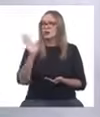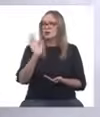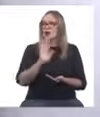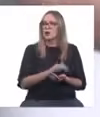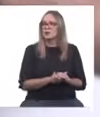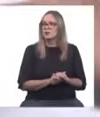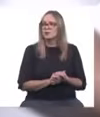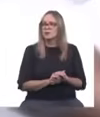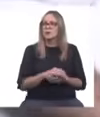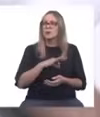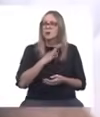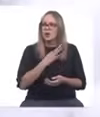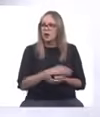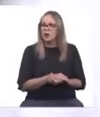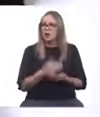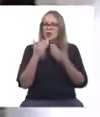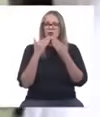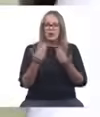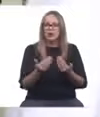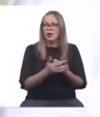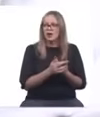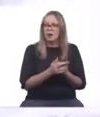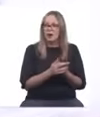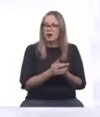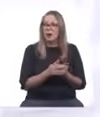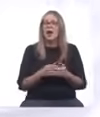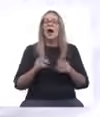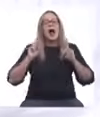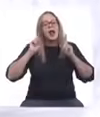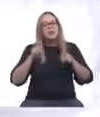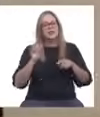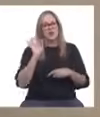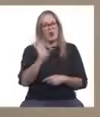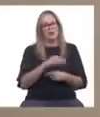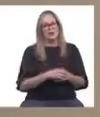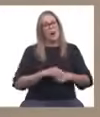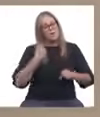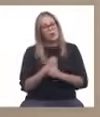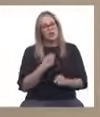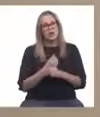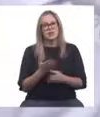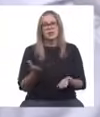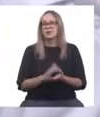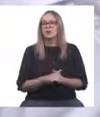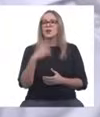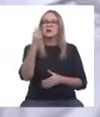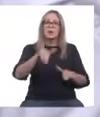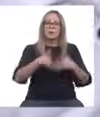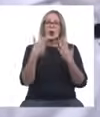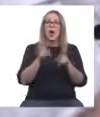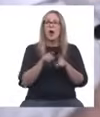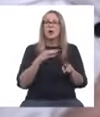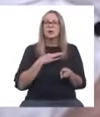מה שלומך? תודה רבה על המסירות שלך ומה שעשית. שבת בבוקר, אחותי מתקשרת לאמא שלי,